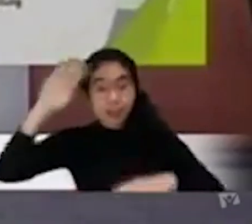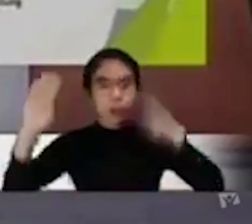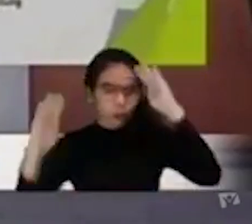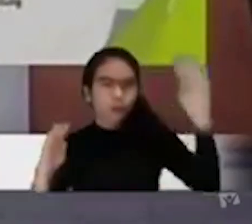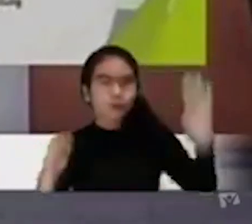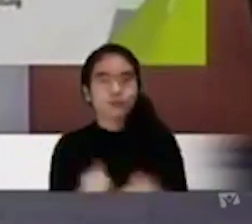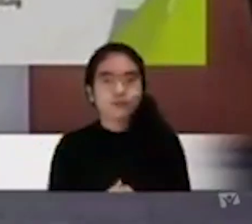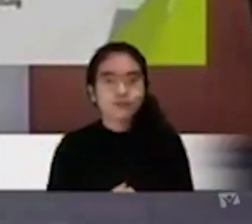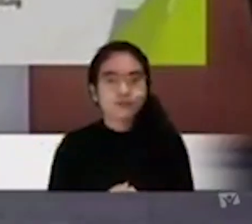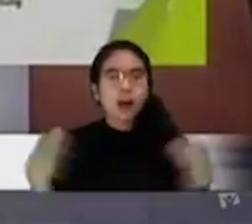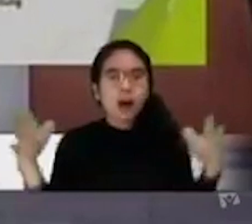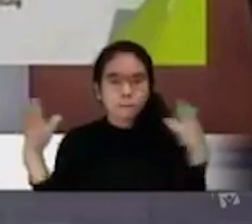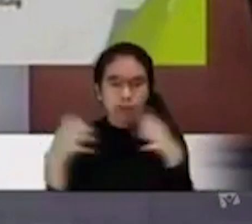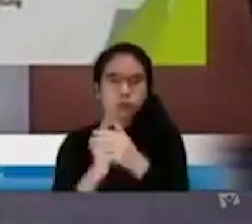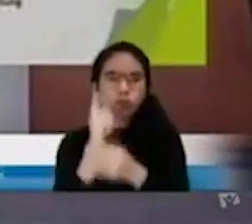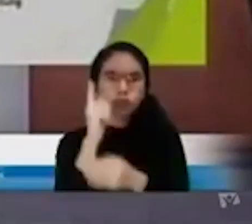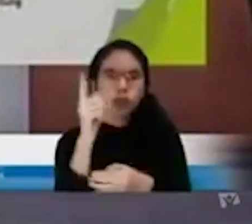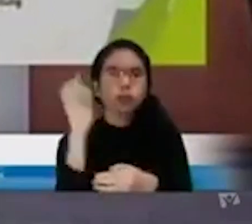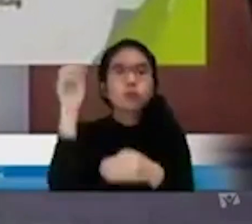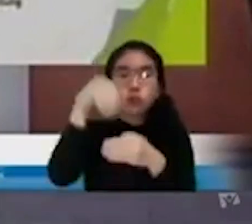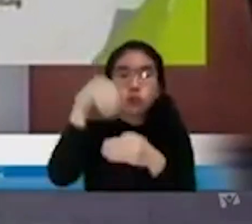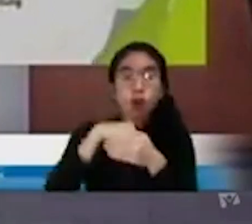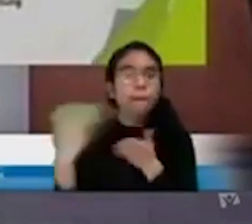Bersatu dalam melayani.